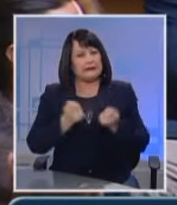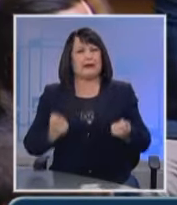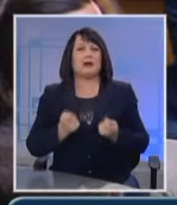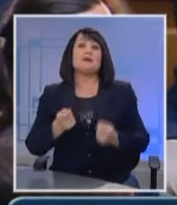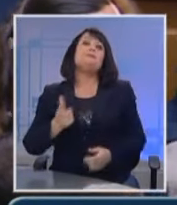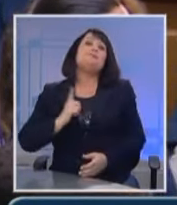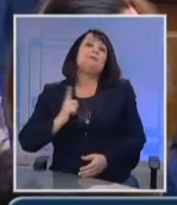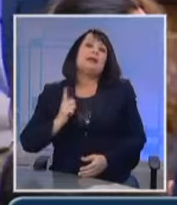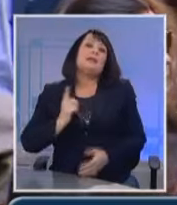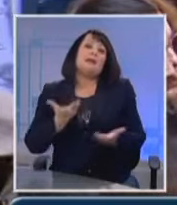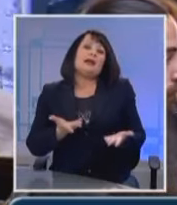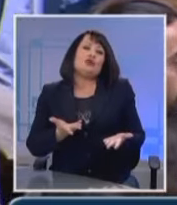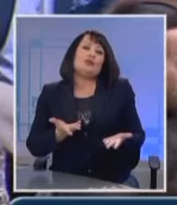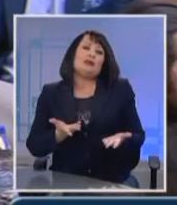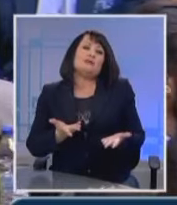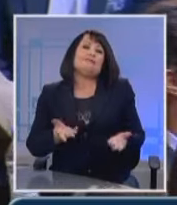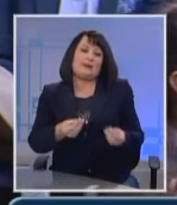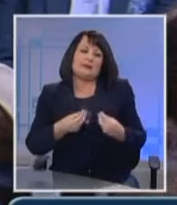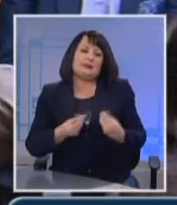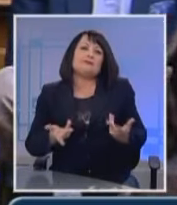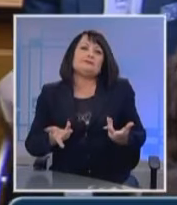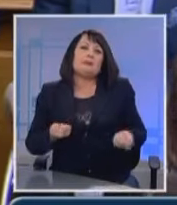και περιμένουμε. Περιμένουμε να τα κάνετε πράξη.